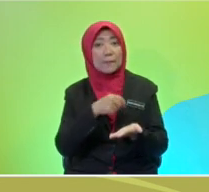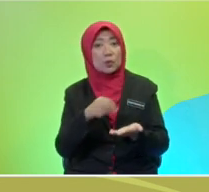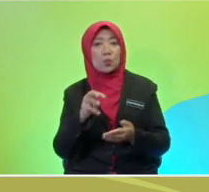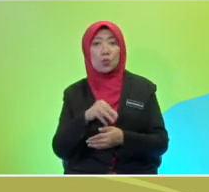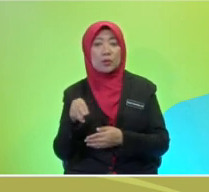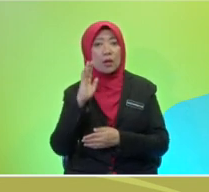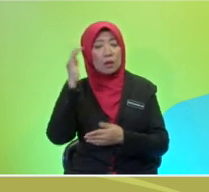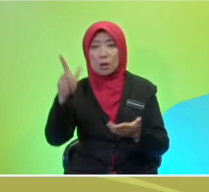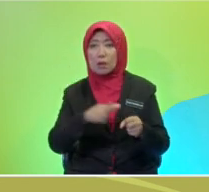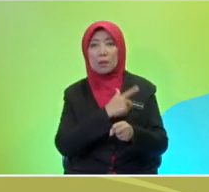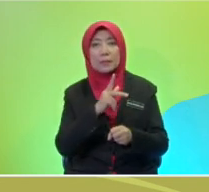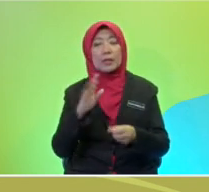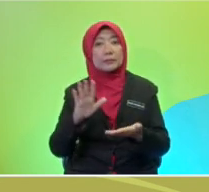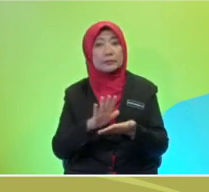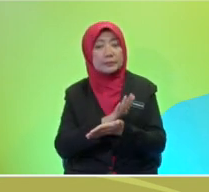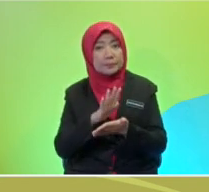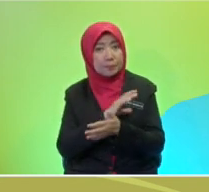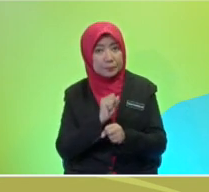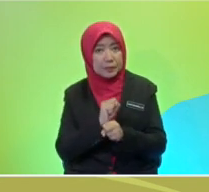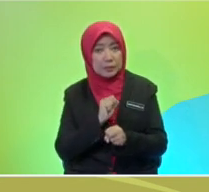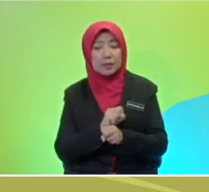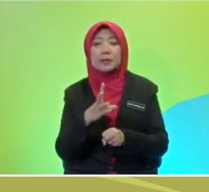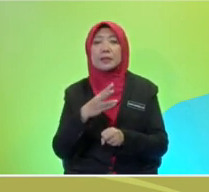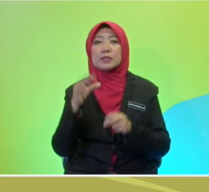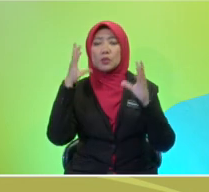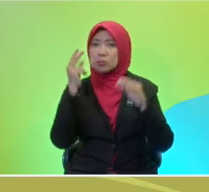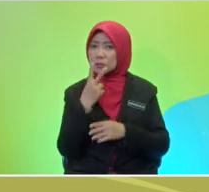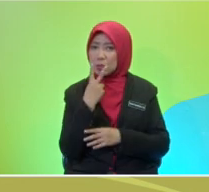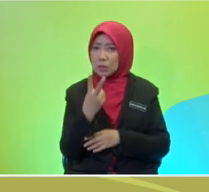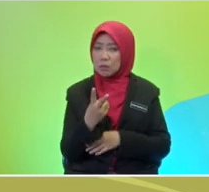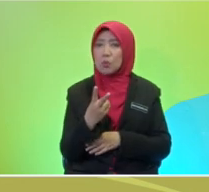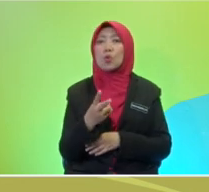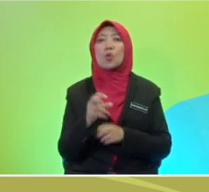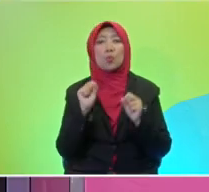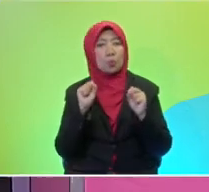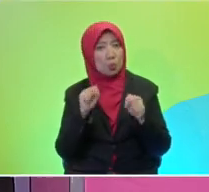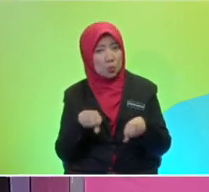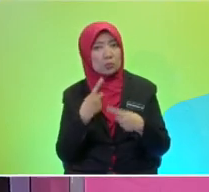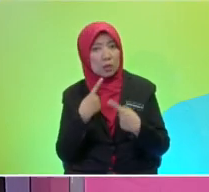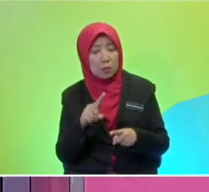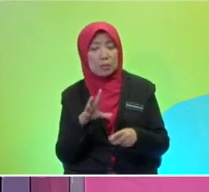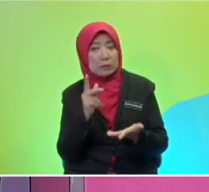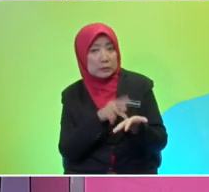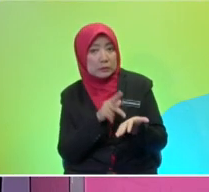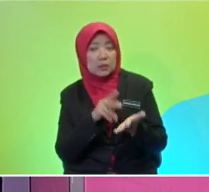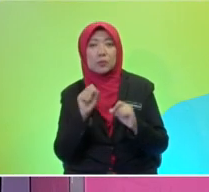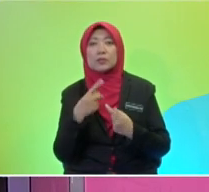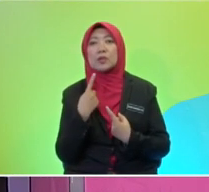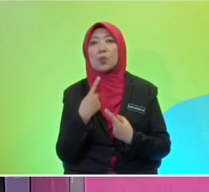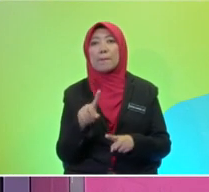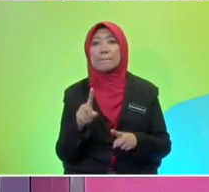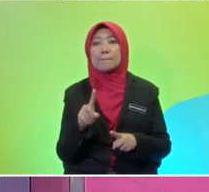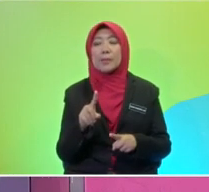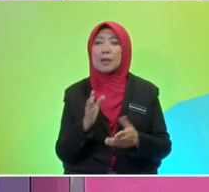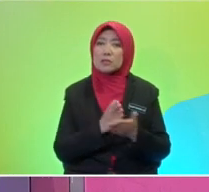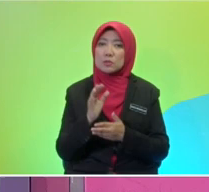lembaran kerja Kemudian yang kedua akan melihat Oh murid ini menjawab soal puisi akan mengira jadi akan menjawab dan seterusnya